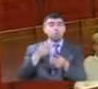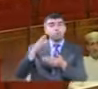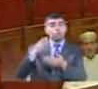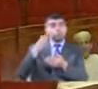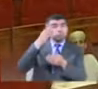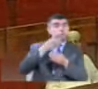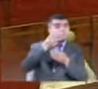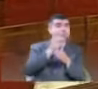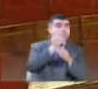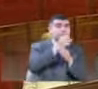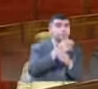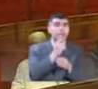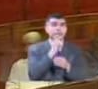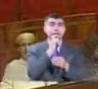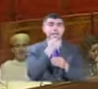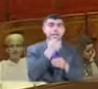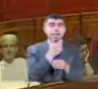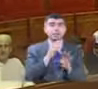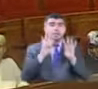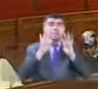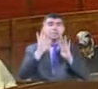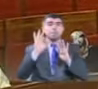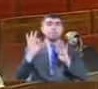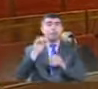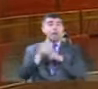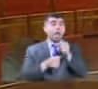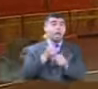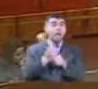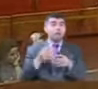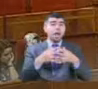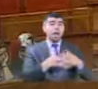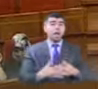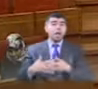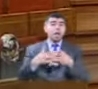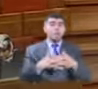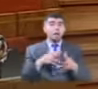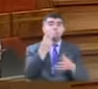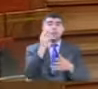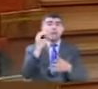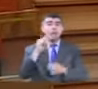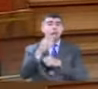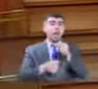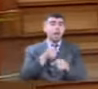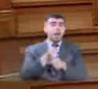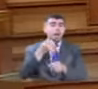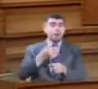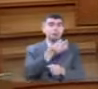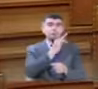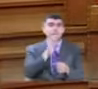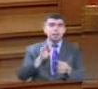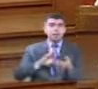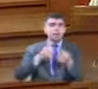ديالنا، بريطانيا كتكلم على 800 عام، الولايات المتحدة كتكلم على أكثر من 200 عام، فرنسا إلى